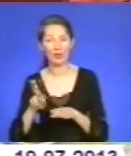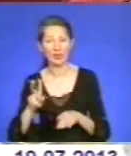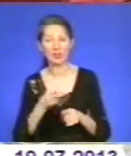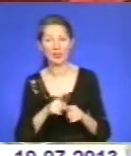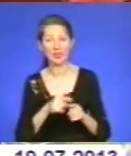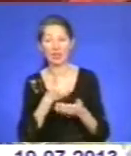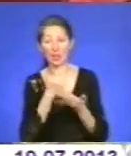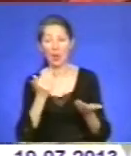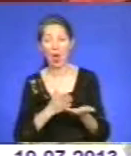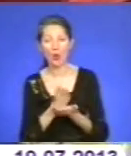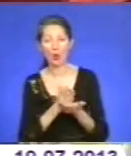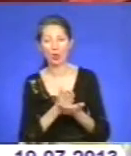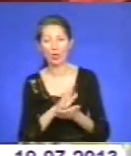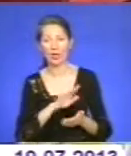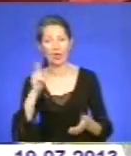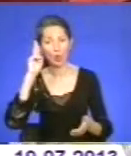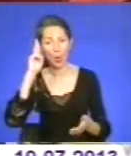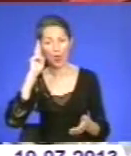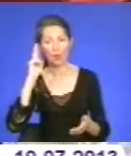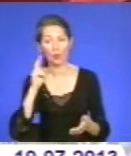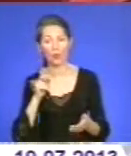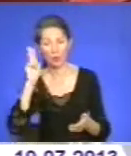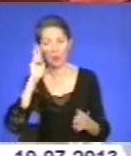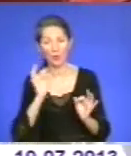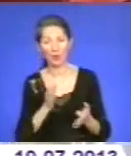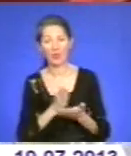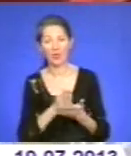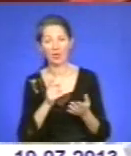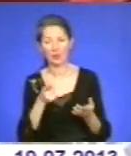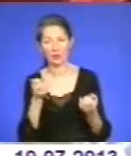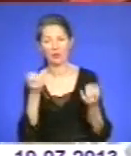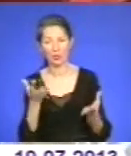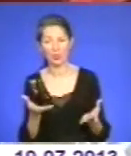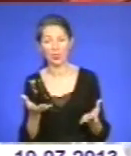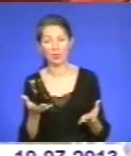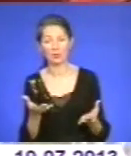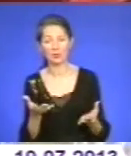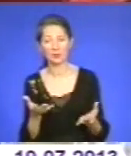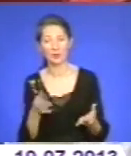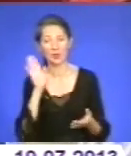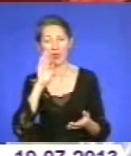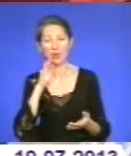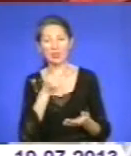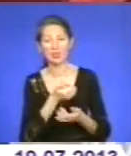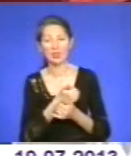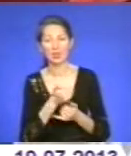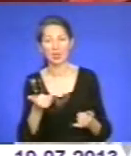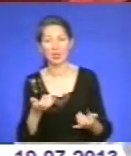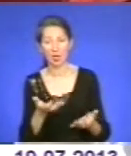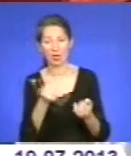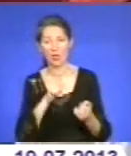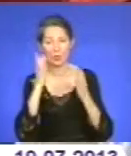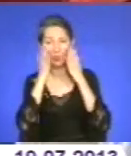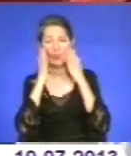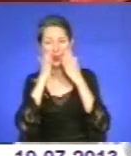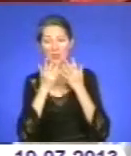Немає послуг, яка не туалету. Туалети, правда, є, але такі примітивні, що не цей. Води не можна набрати, щоб умитись там.